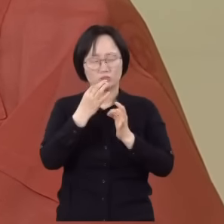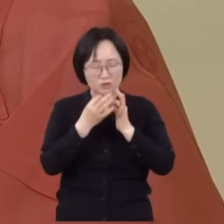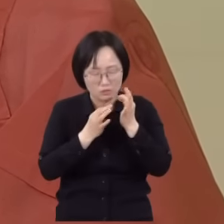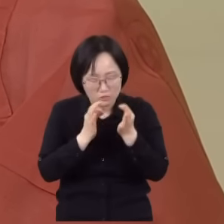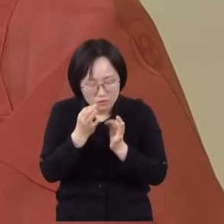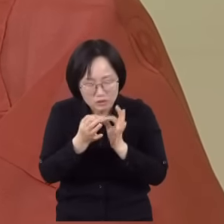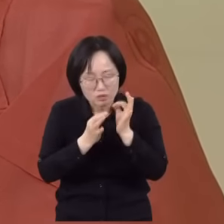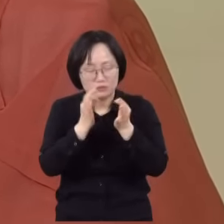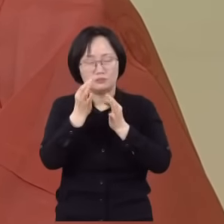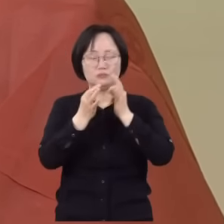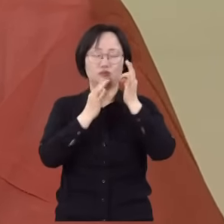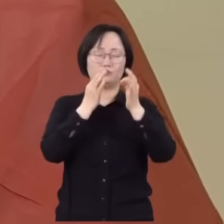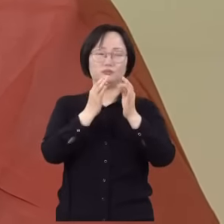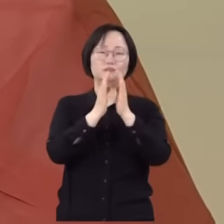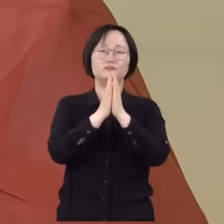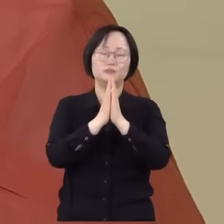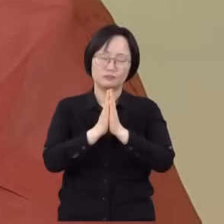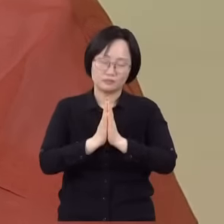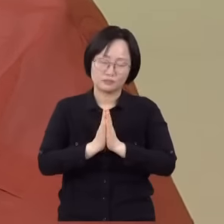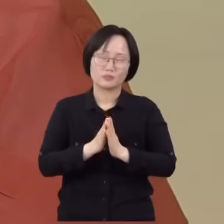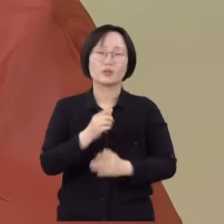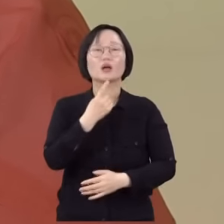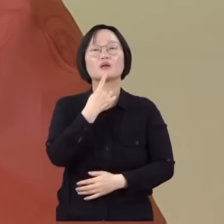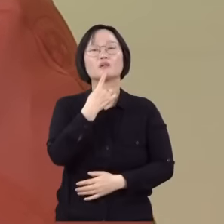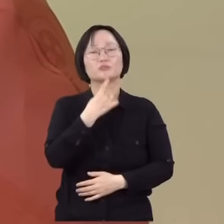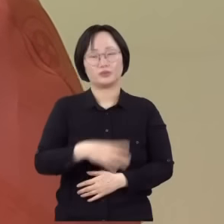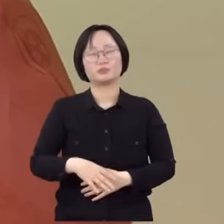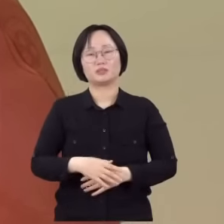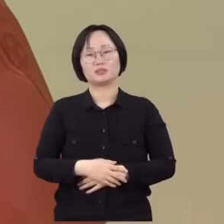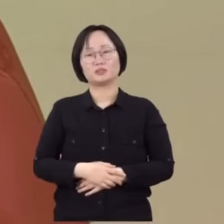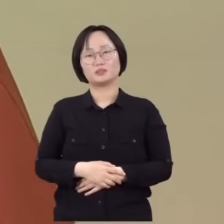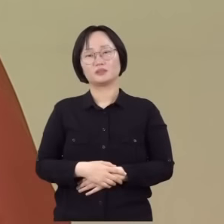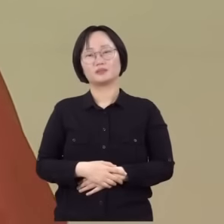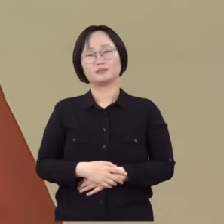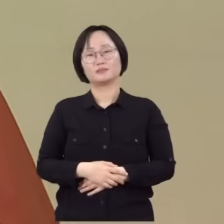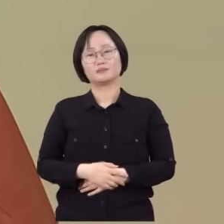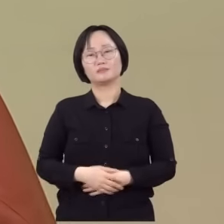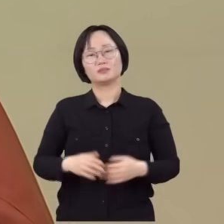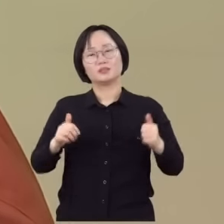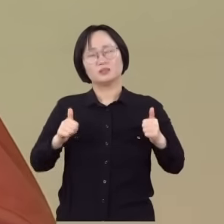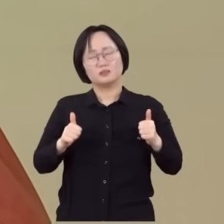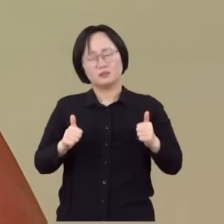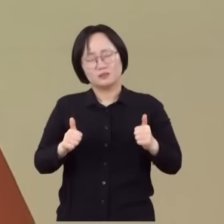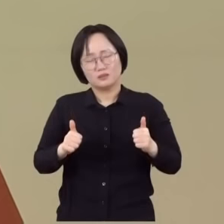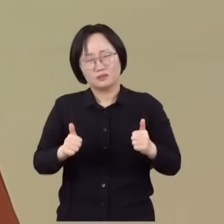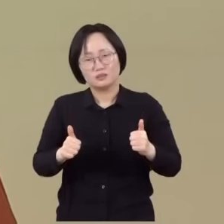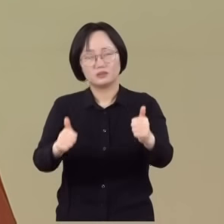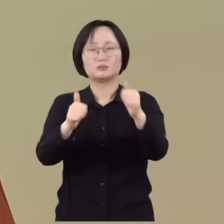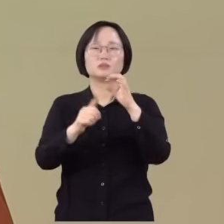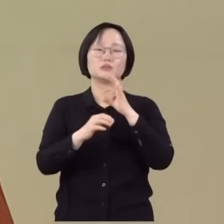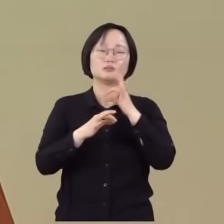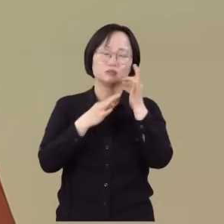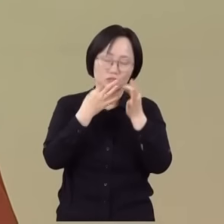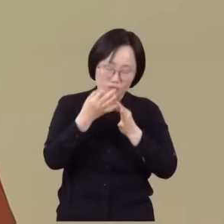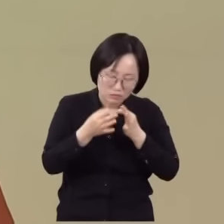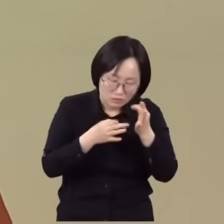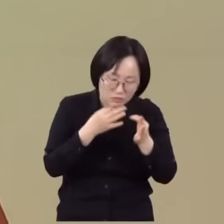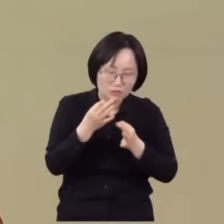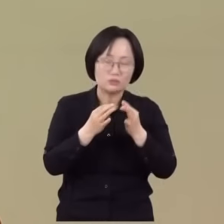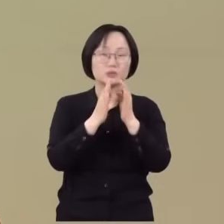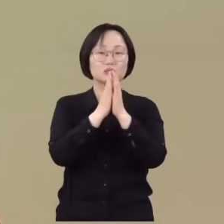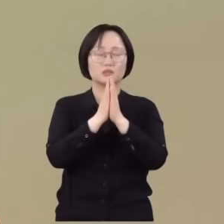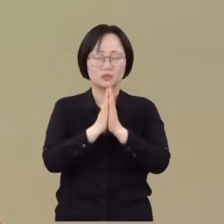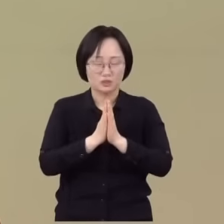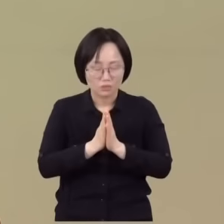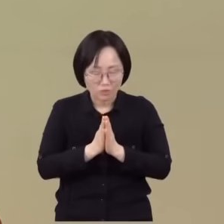기도할뿐입니다 우리 열심히 염불하고 기도하고 공덕을 따는 우리 불자님들